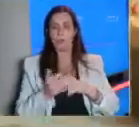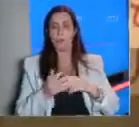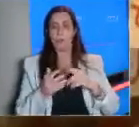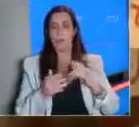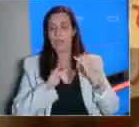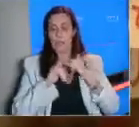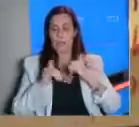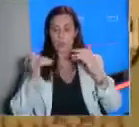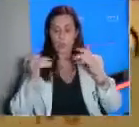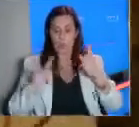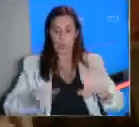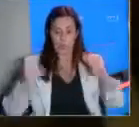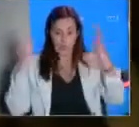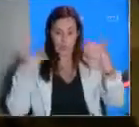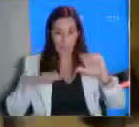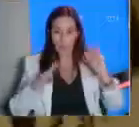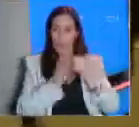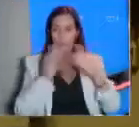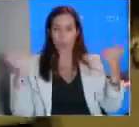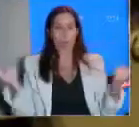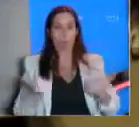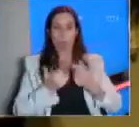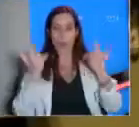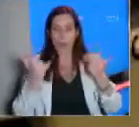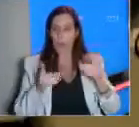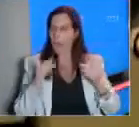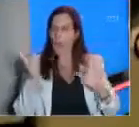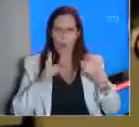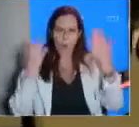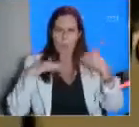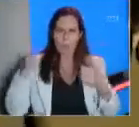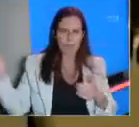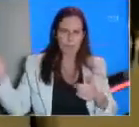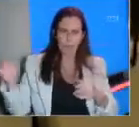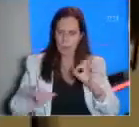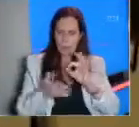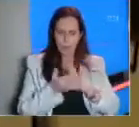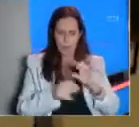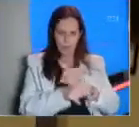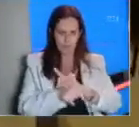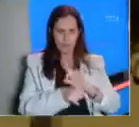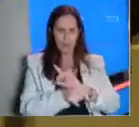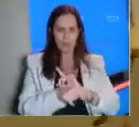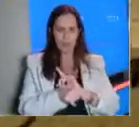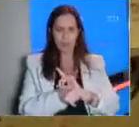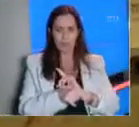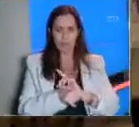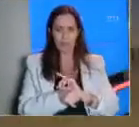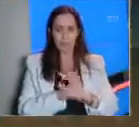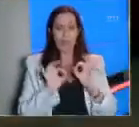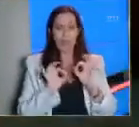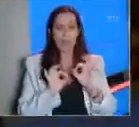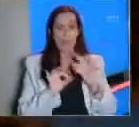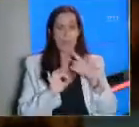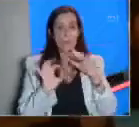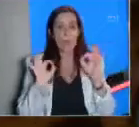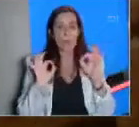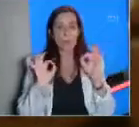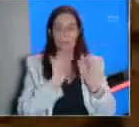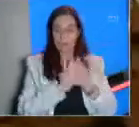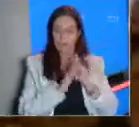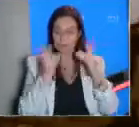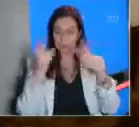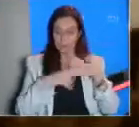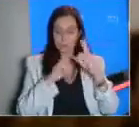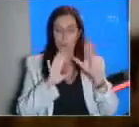על ייצוא גז למצרים, וכל העיתונות פה חוגגת בעניין הזה. מה קורה במצרים בזמן הזה, באותו זמן? אף מילה, אף מילה אחת על